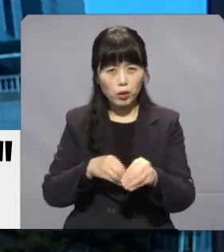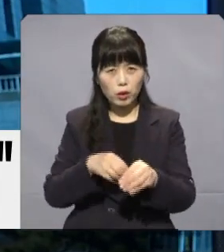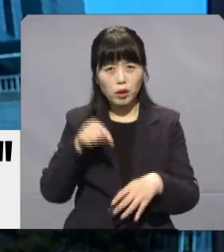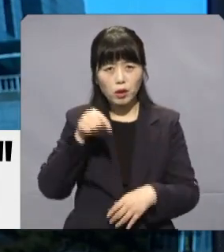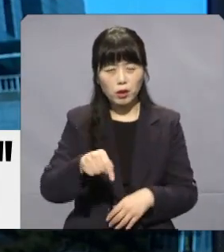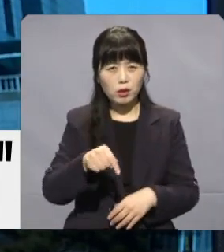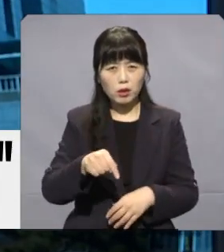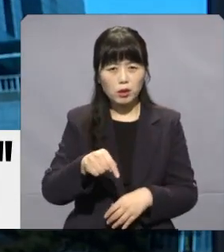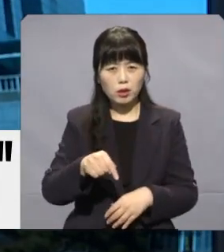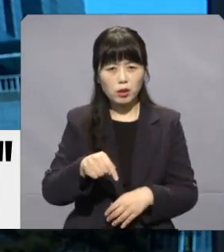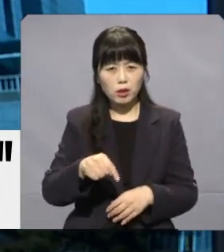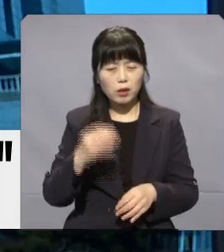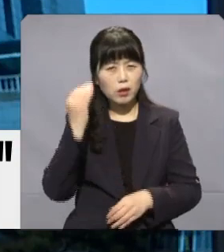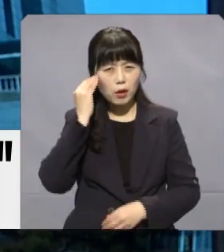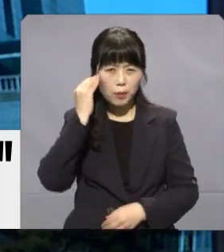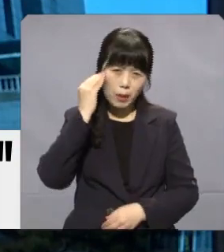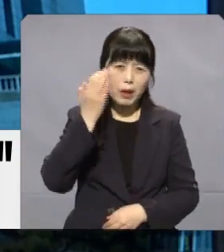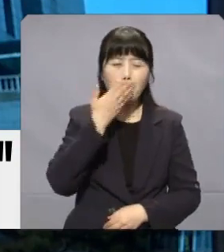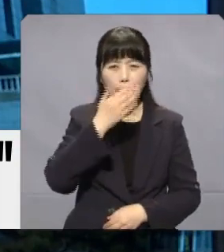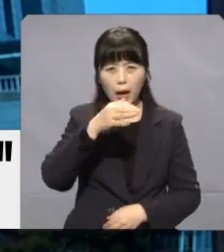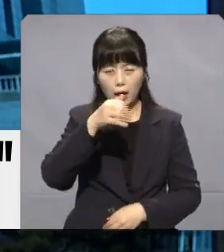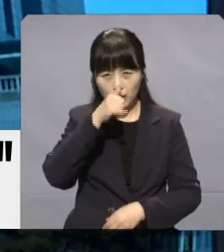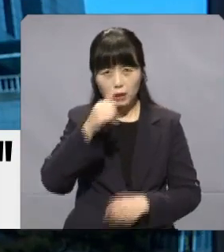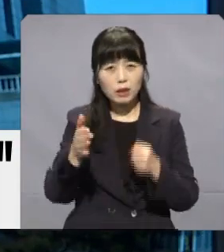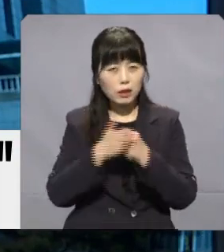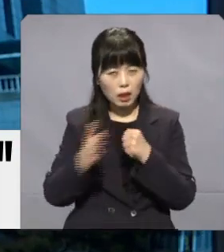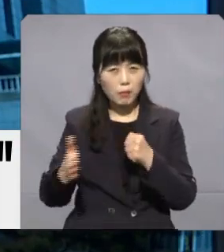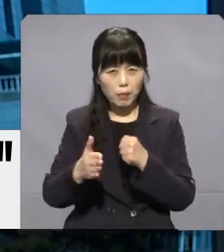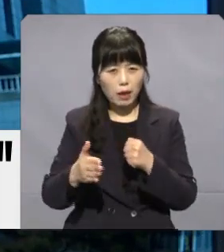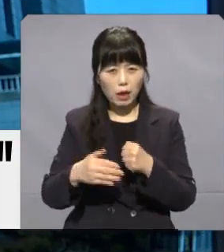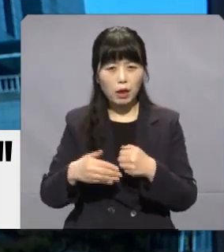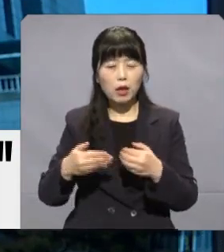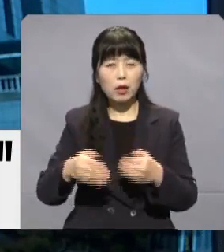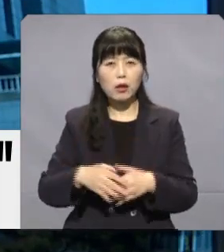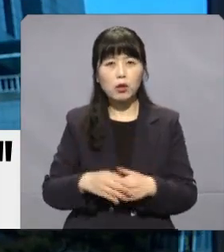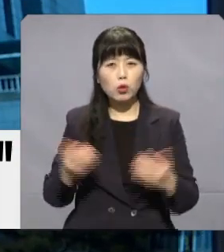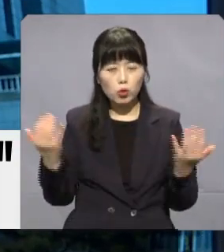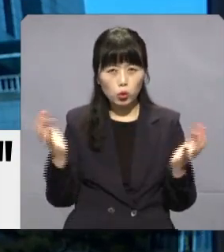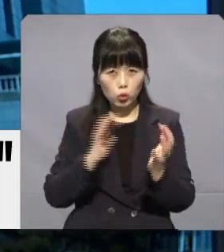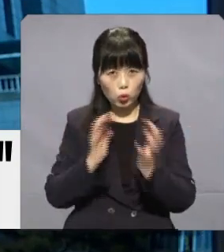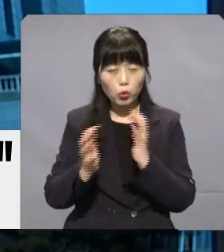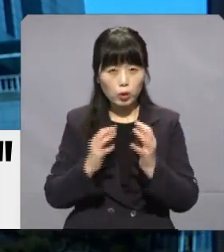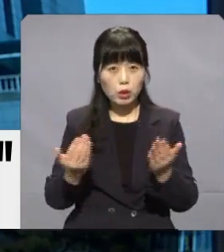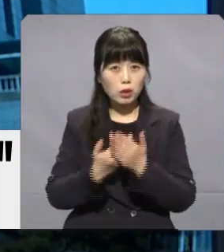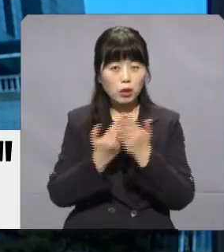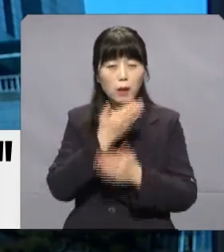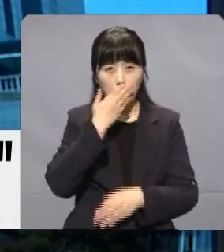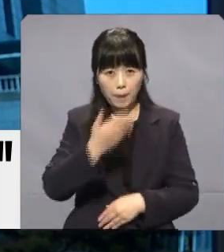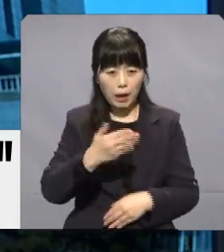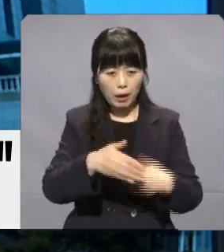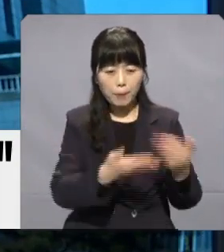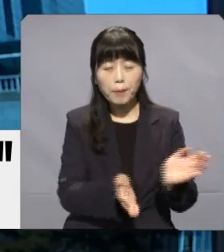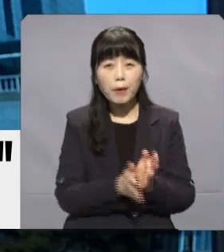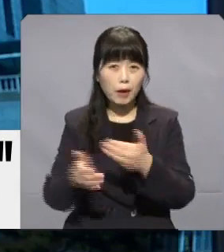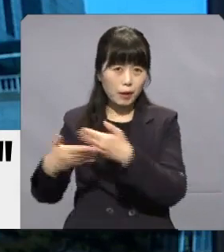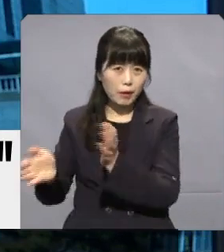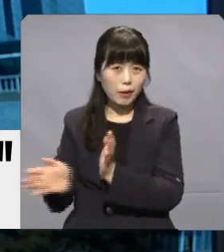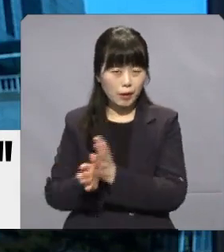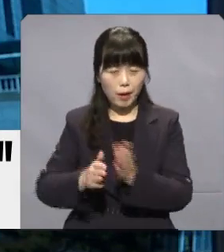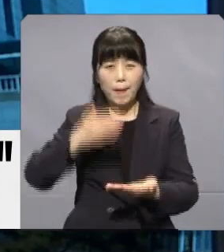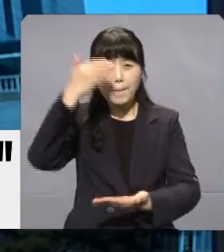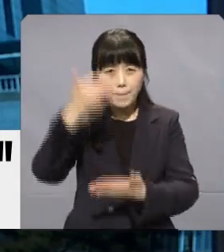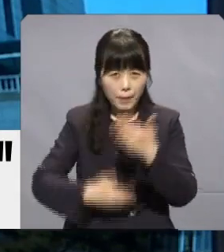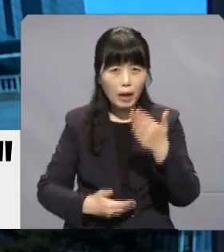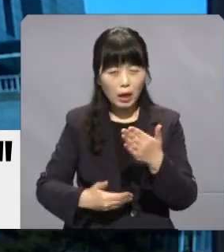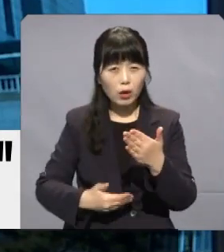진전을 가로만 끈 그리고 우려가 있기 때문에 좀 논의를 좀 진전시키기 위해서 진영논리 이념논리를 뺀 그런 그 혈세